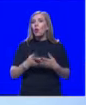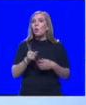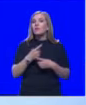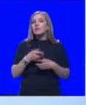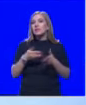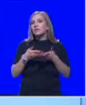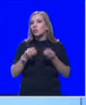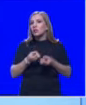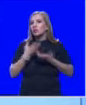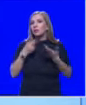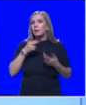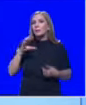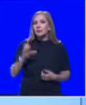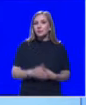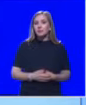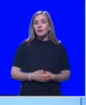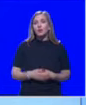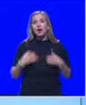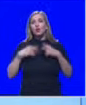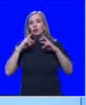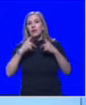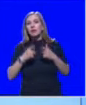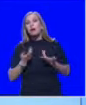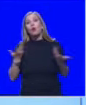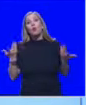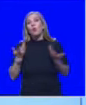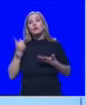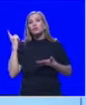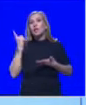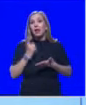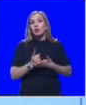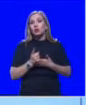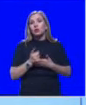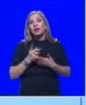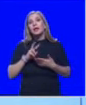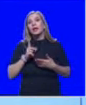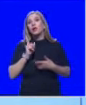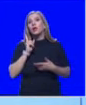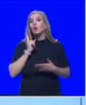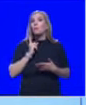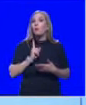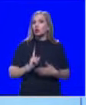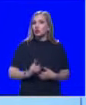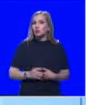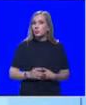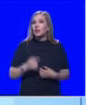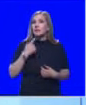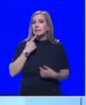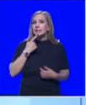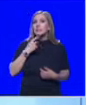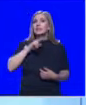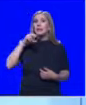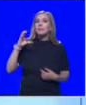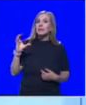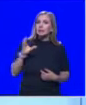ДПС. Най-кратко се отговаря, когато се наложи. Кое? Или когато можеш. За ДПС, ако